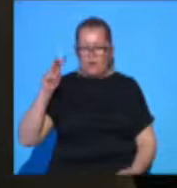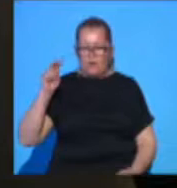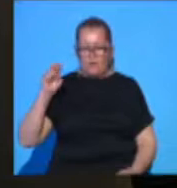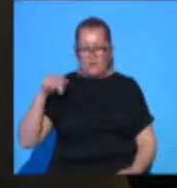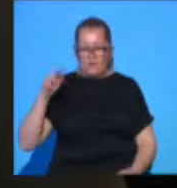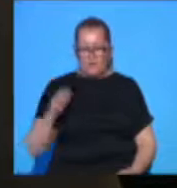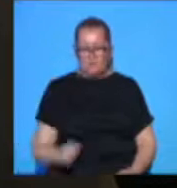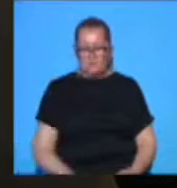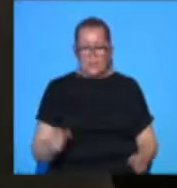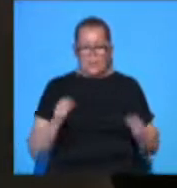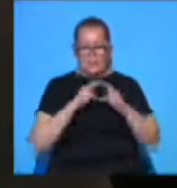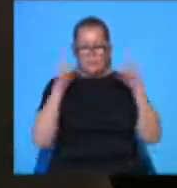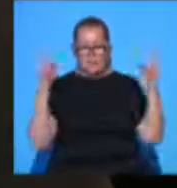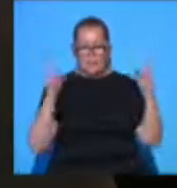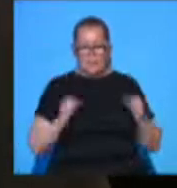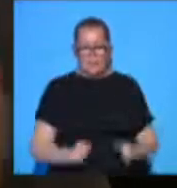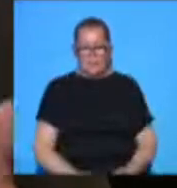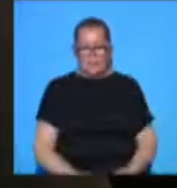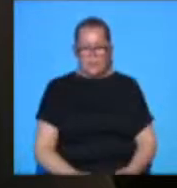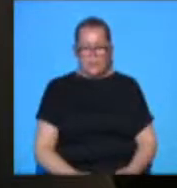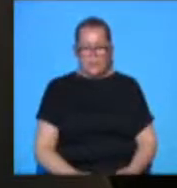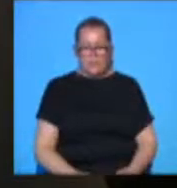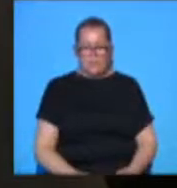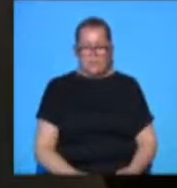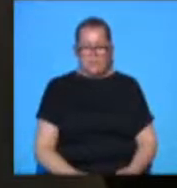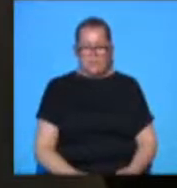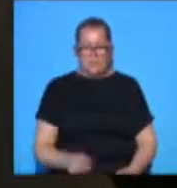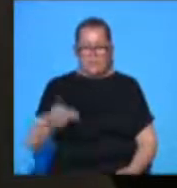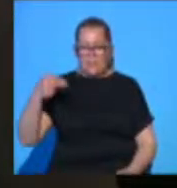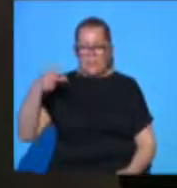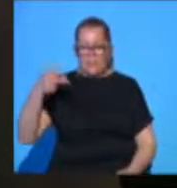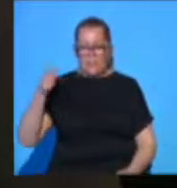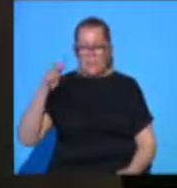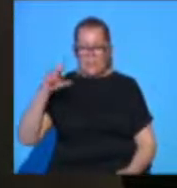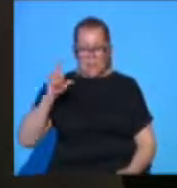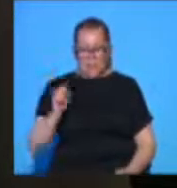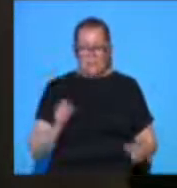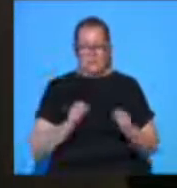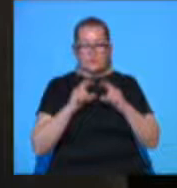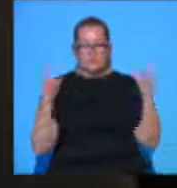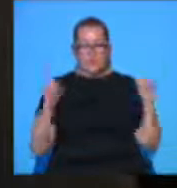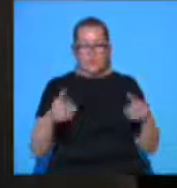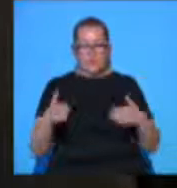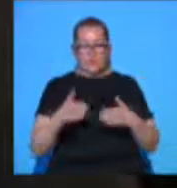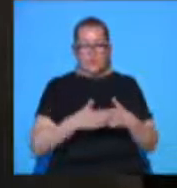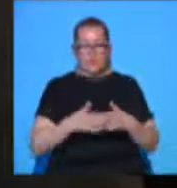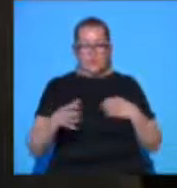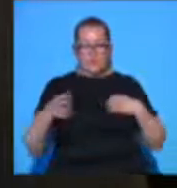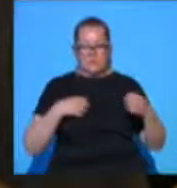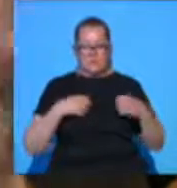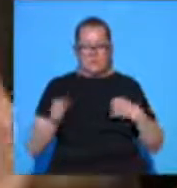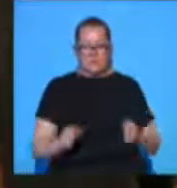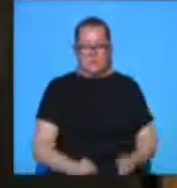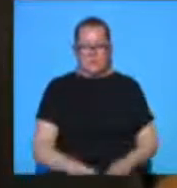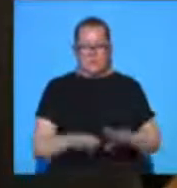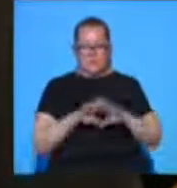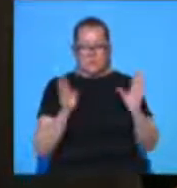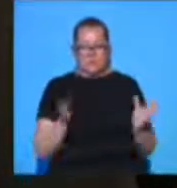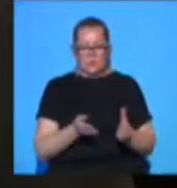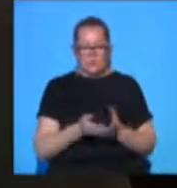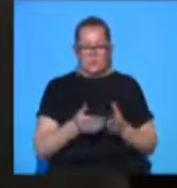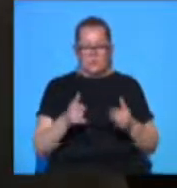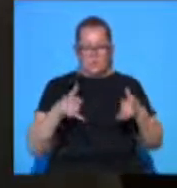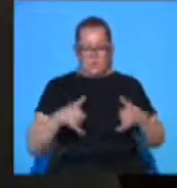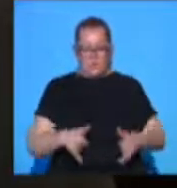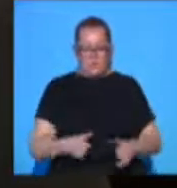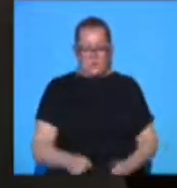Teatrul Național din Craiova pentru acest festival. Această hală, într-adevăr, este marea surpriză. Alături de spectacolul Richard al III-lea, tot ce se întâmplă aici